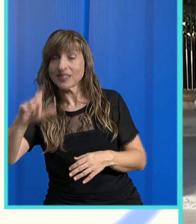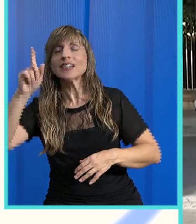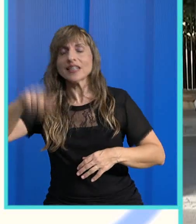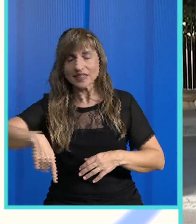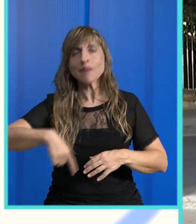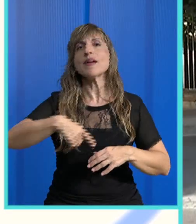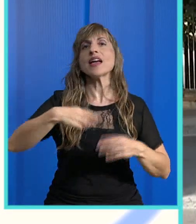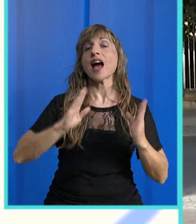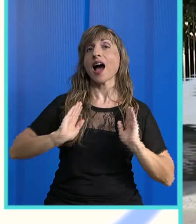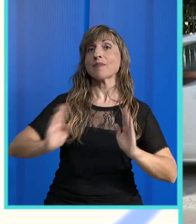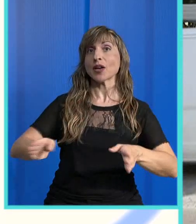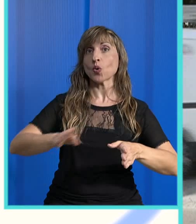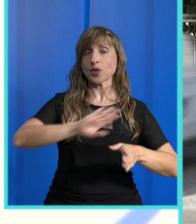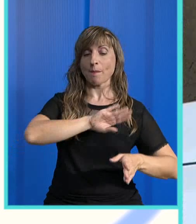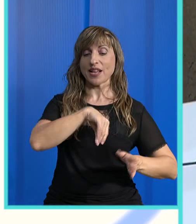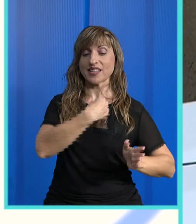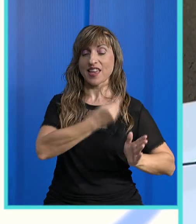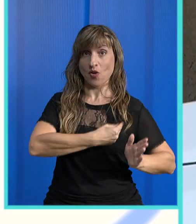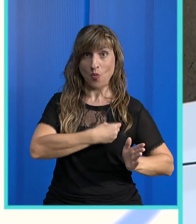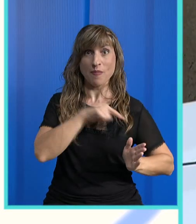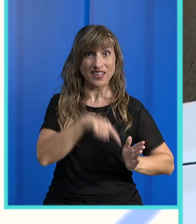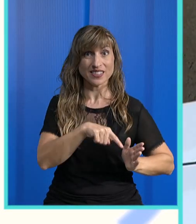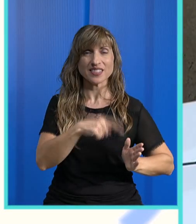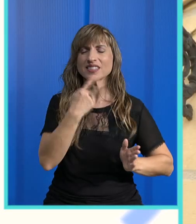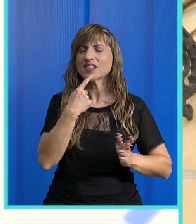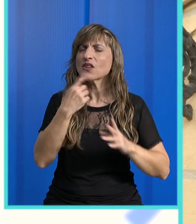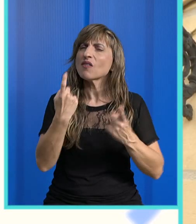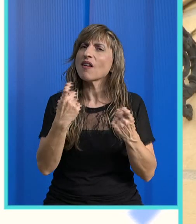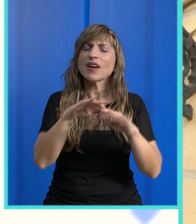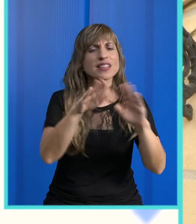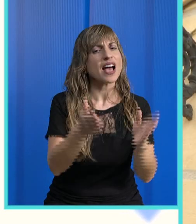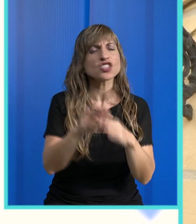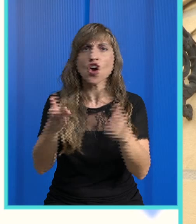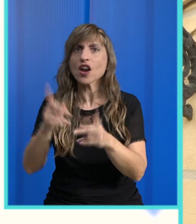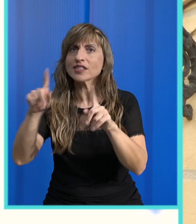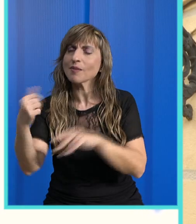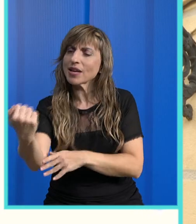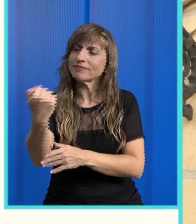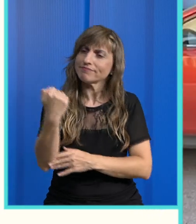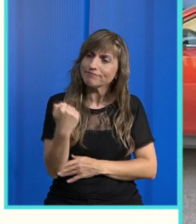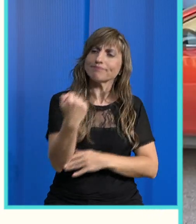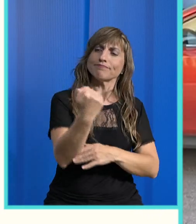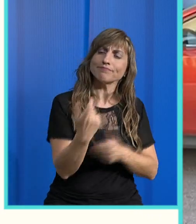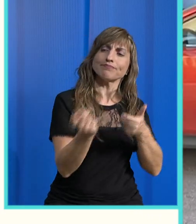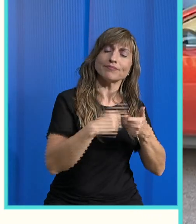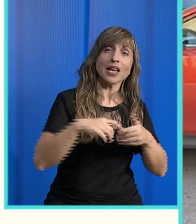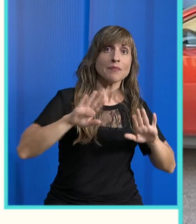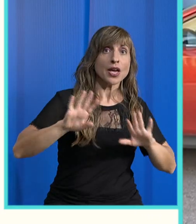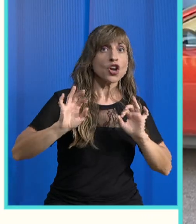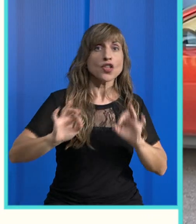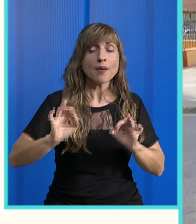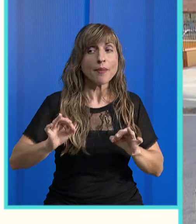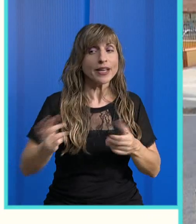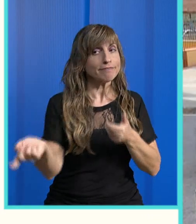president L'entitat considera que cal que les escoles també s'impliquin en la pacificació del barri però de moment diu no han estat